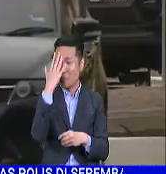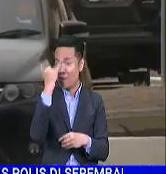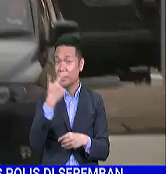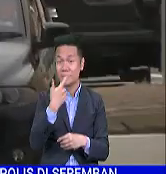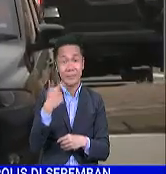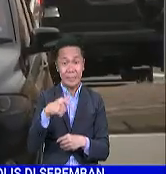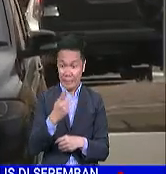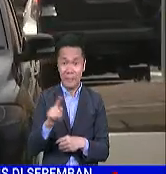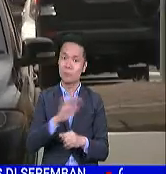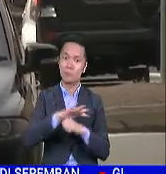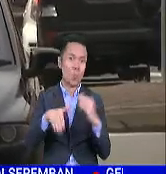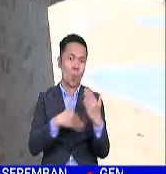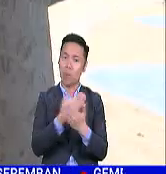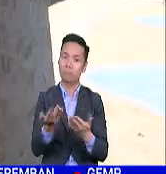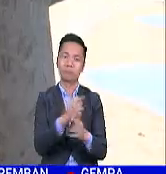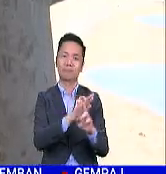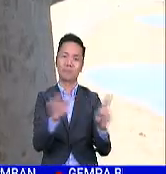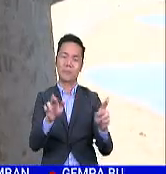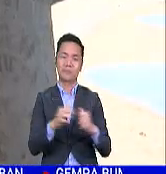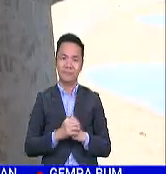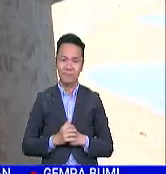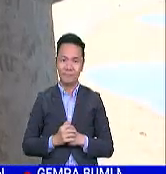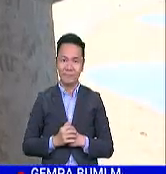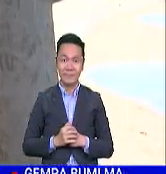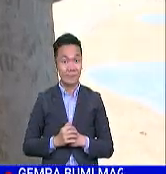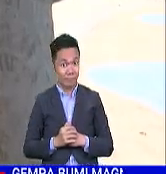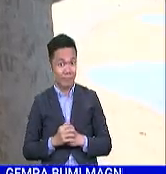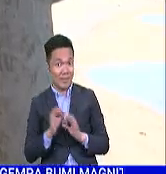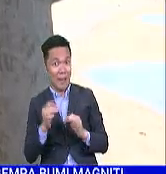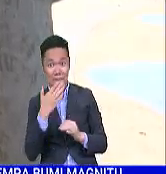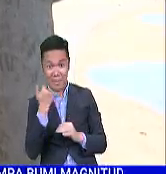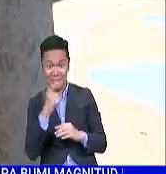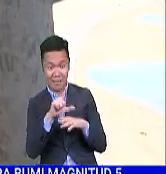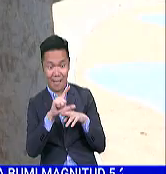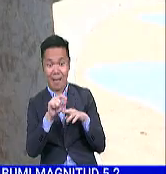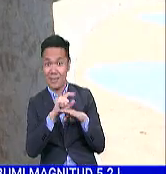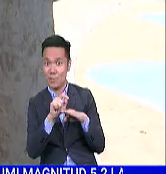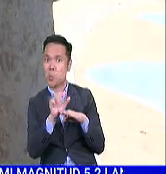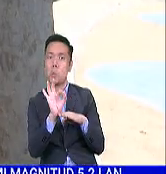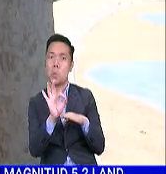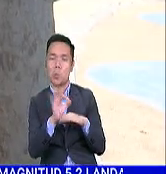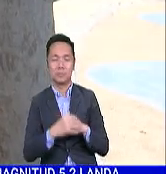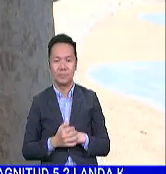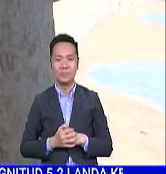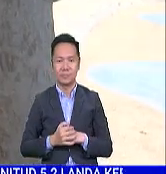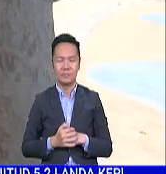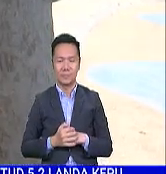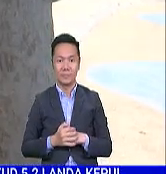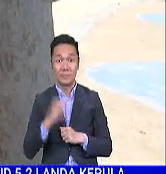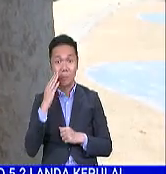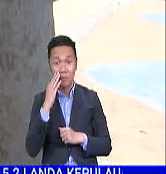sudah, semua ada. Kalau boleh ada macam LRT kah, kan? Untuk